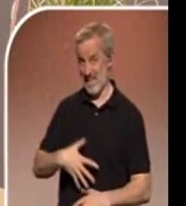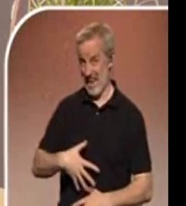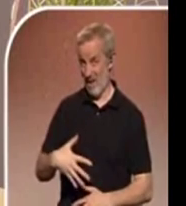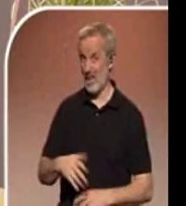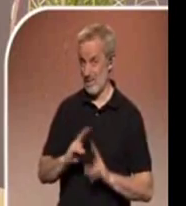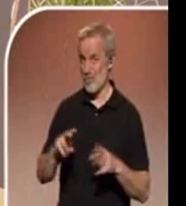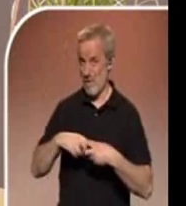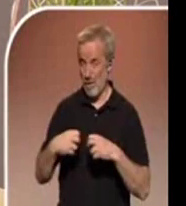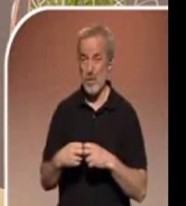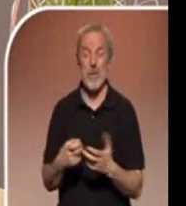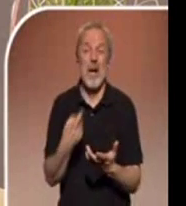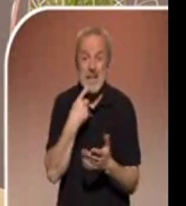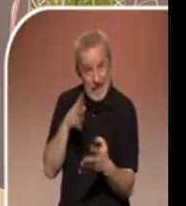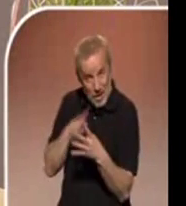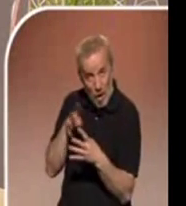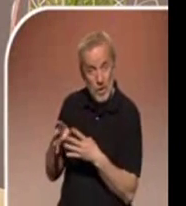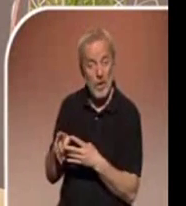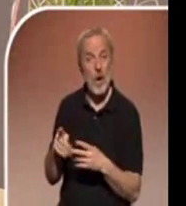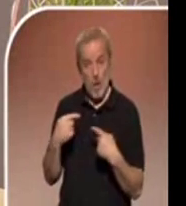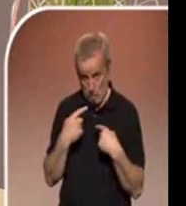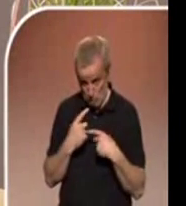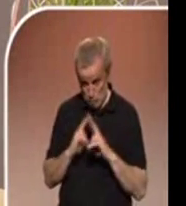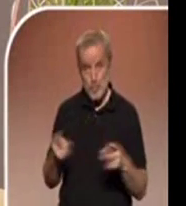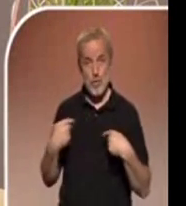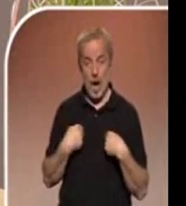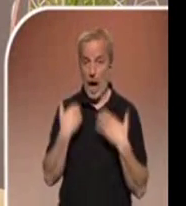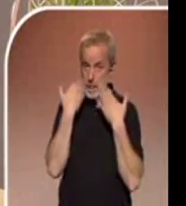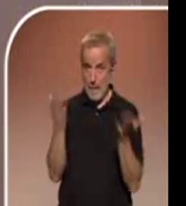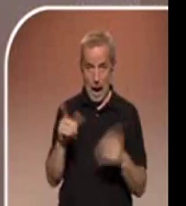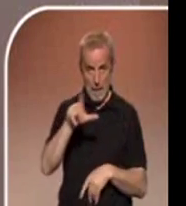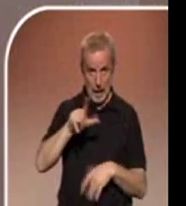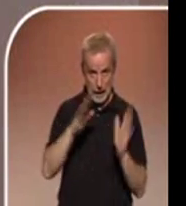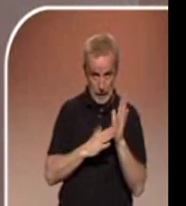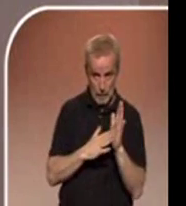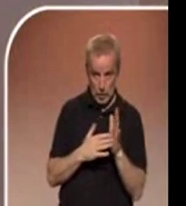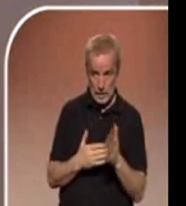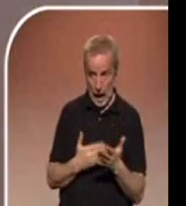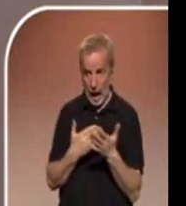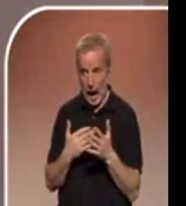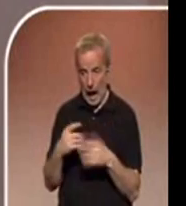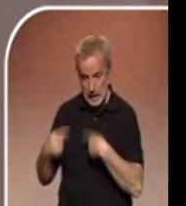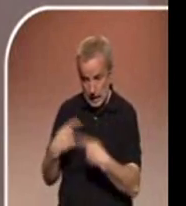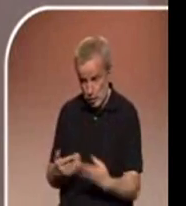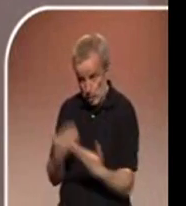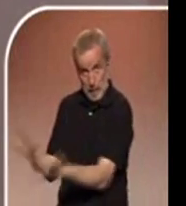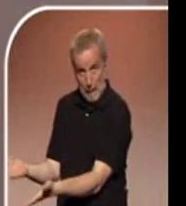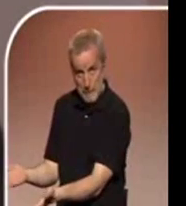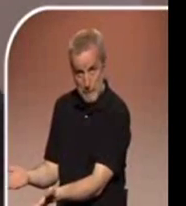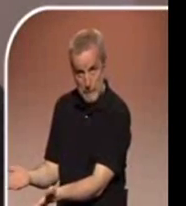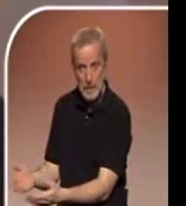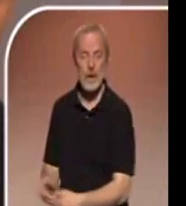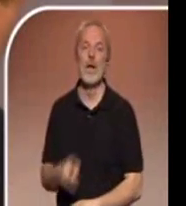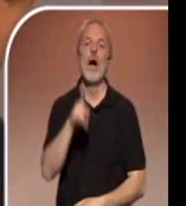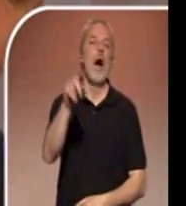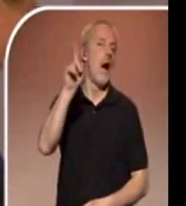že ani oni tuto nemoc nemají. Mohu být nositelkou této nemoci, když já sama ji nemám? Tak když ona ji